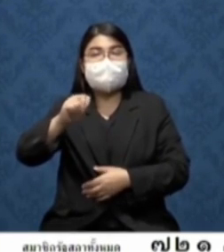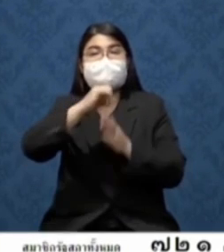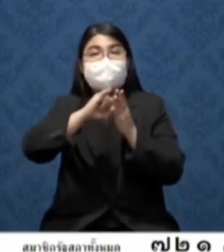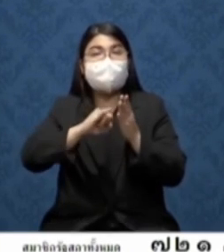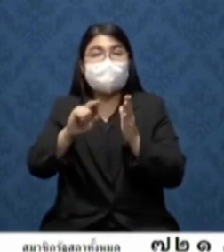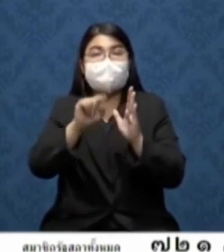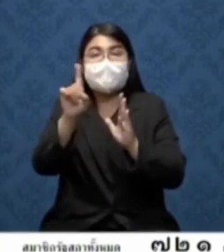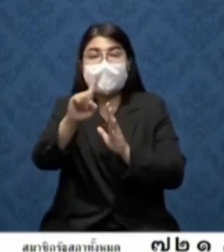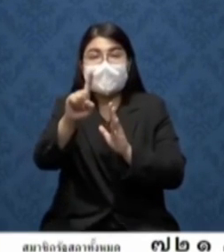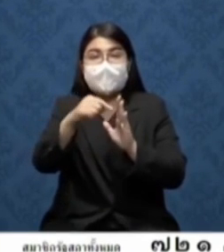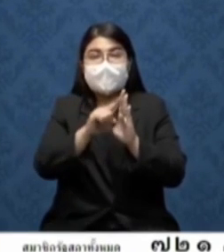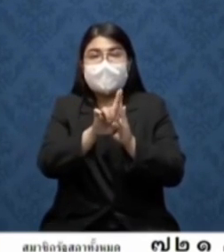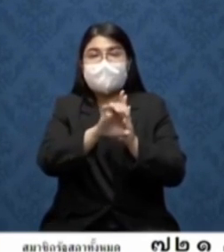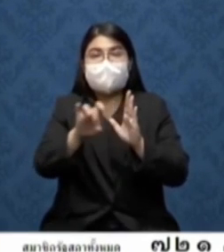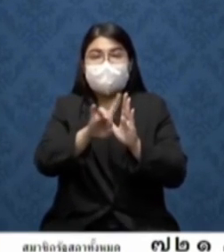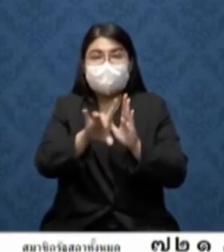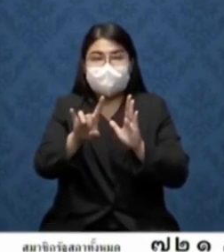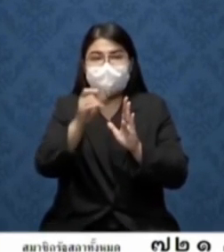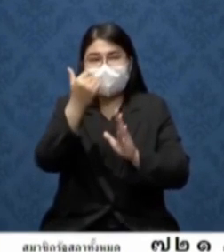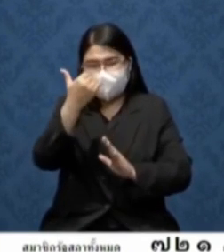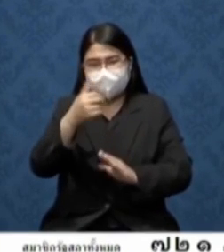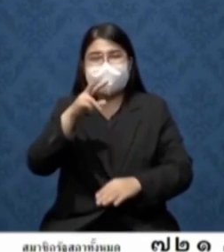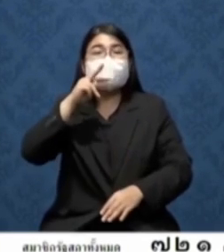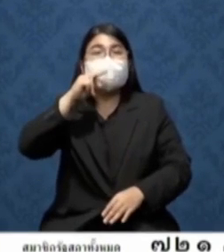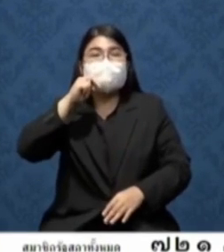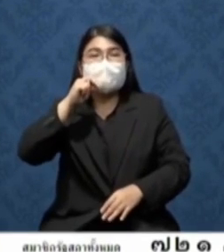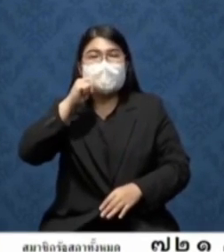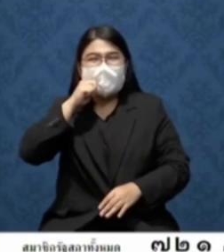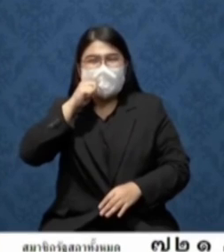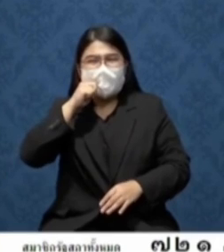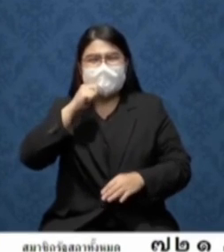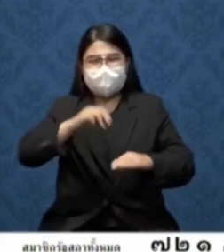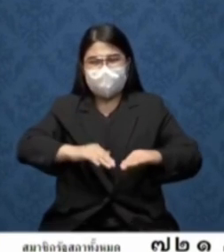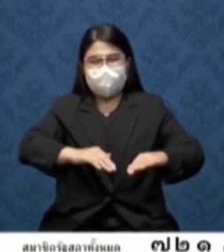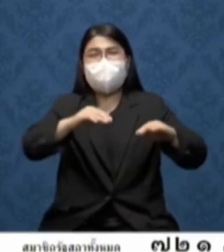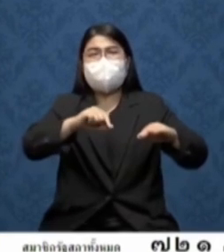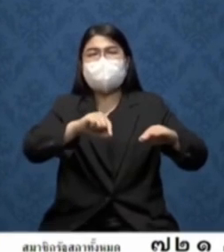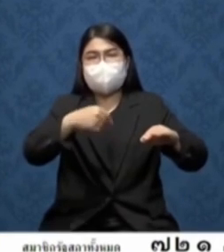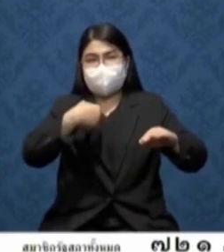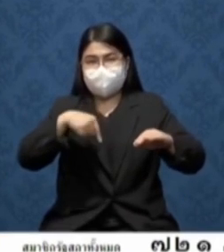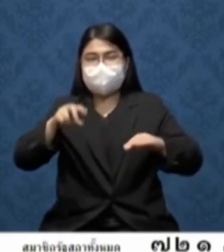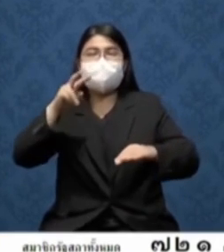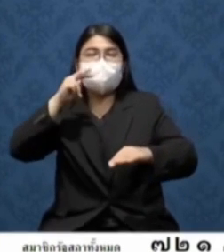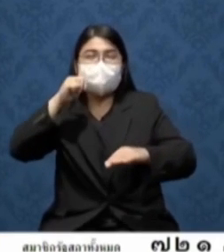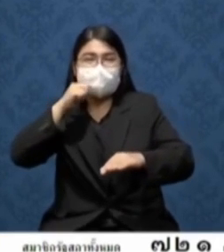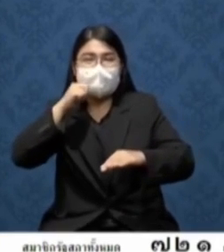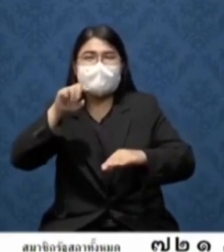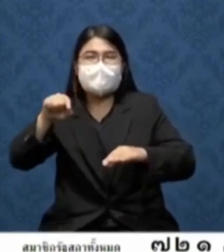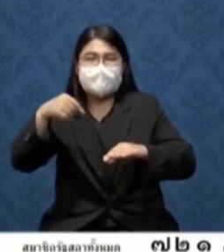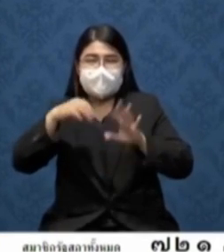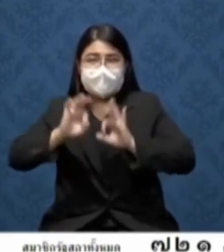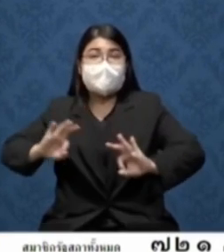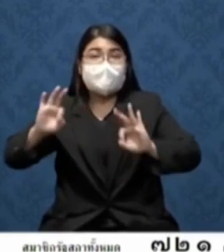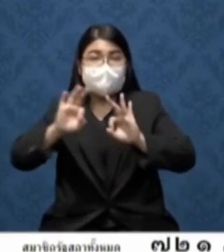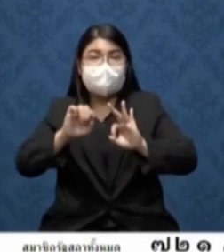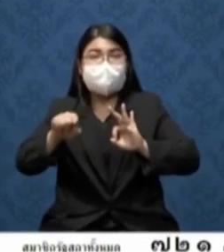าที่นี่ต้องทำนาปรังเพราะเป็นพื้นที่น้ำท่วมขังการชลประทานจึงมีความสำคัญมากเทศบาลดงสิงห์ได้รับการถ่